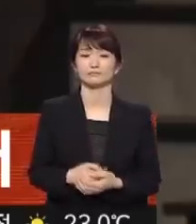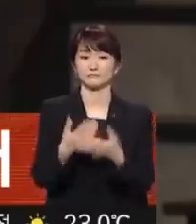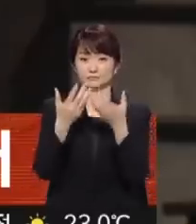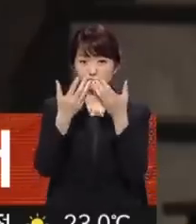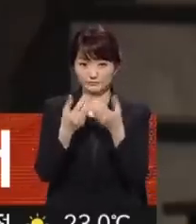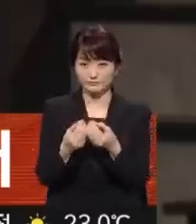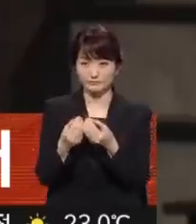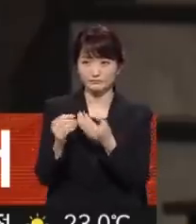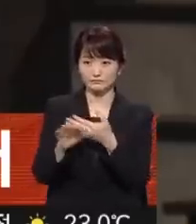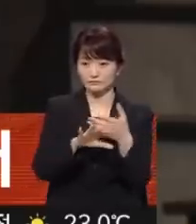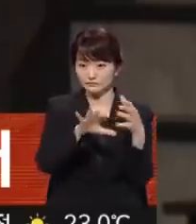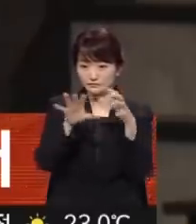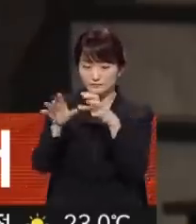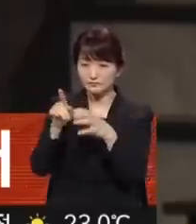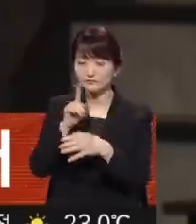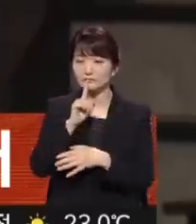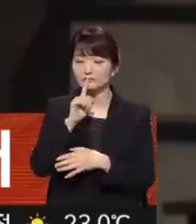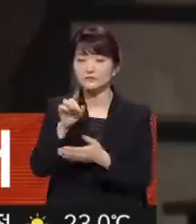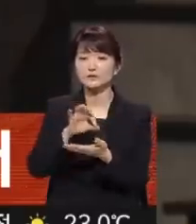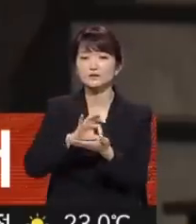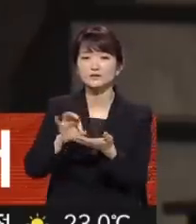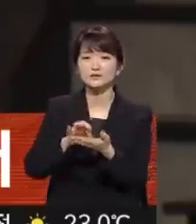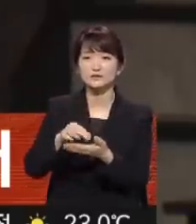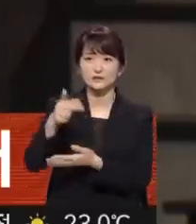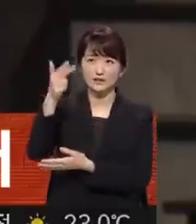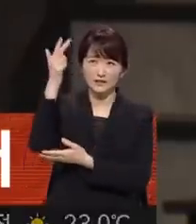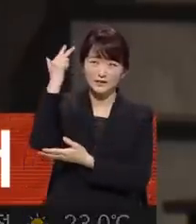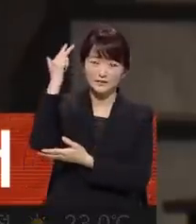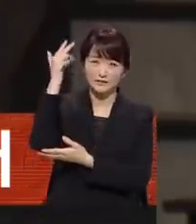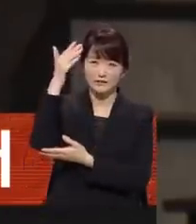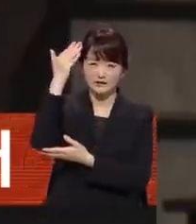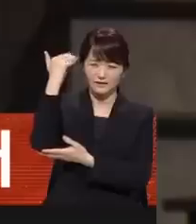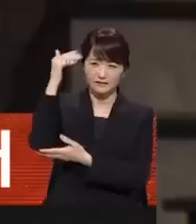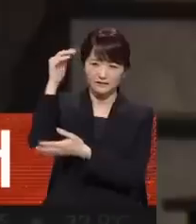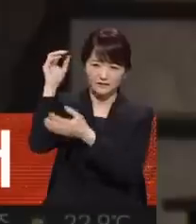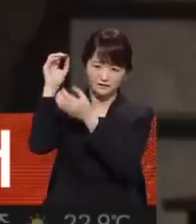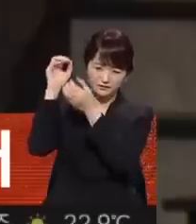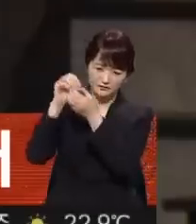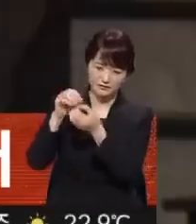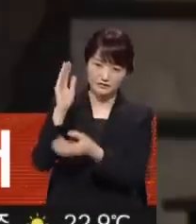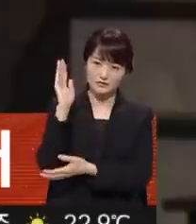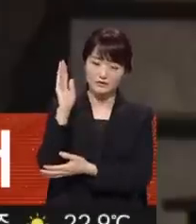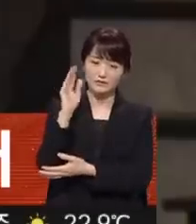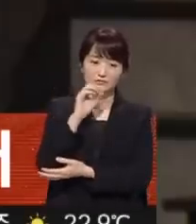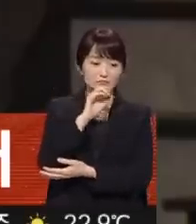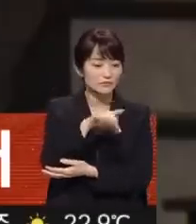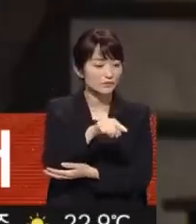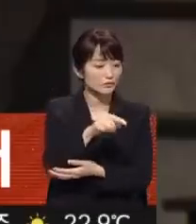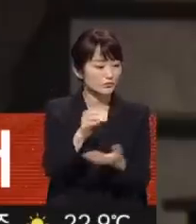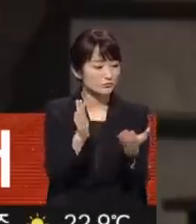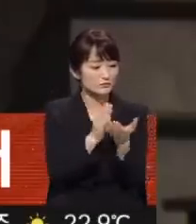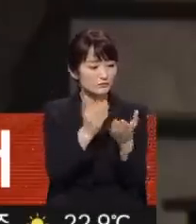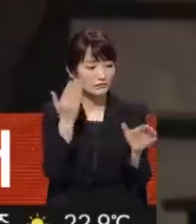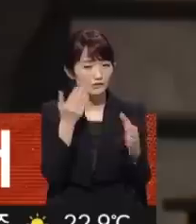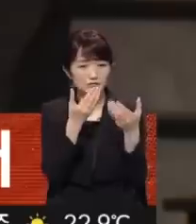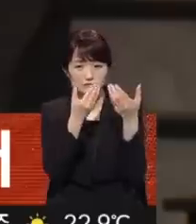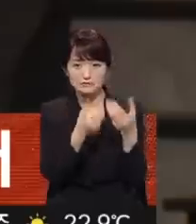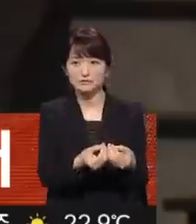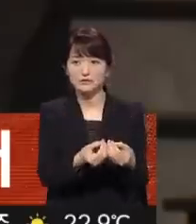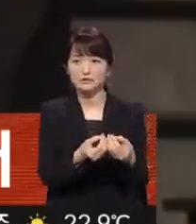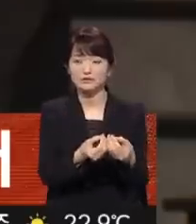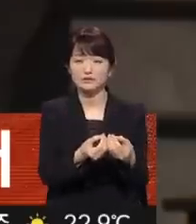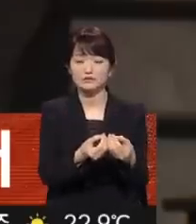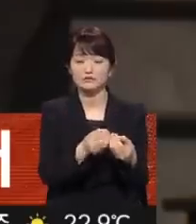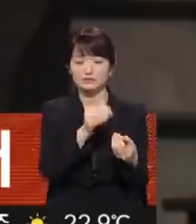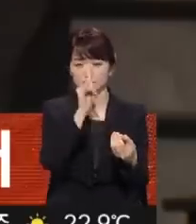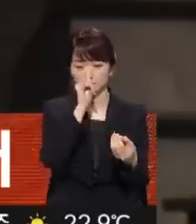들어서 외국어를 사용을 하거나 뭐 속담을 하나 탁 이렇게 얘기를 하면서 그거하고 전혀 상관없는 그런 예를 갖다 이제 드는